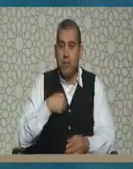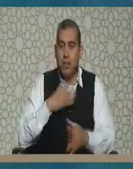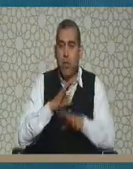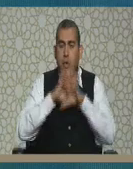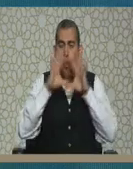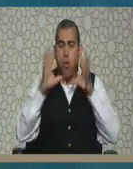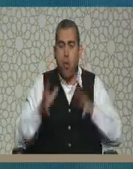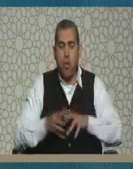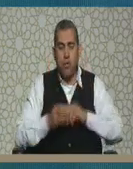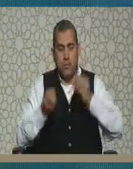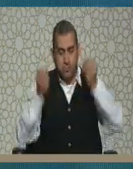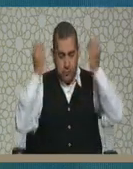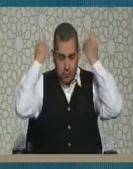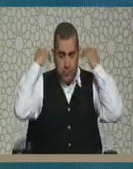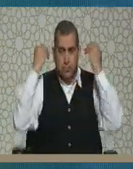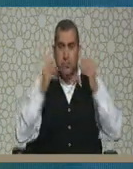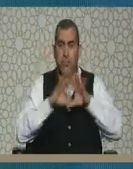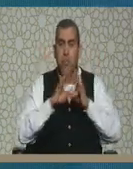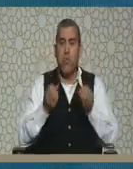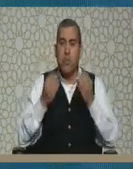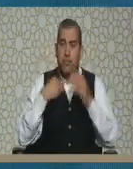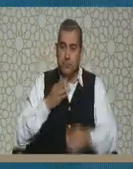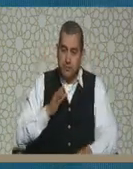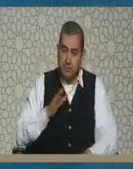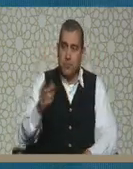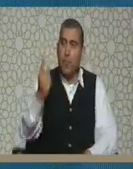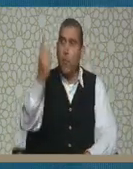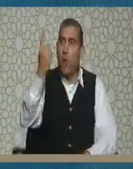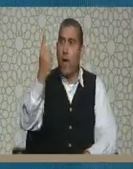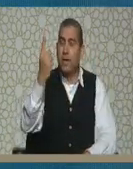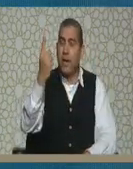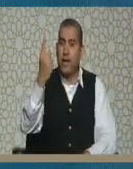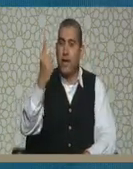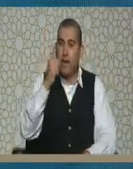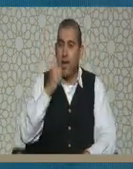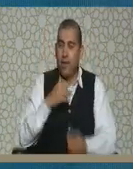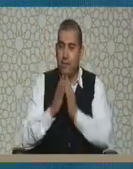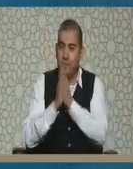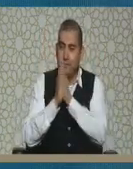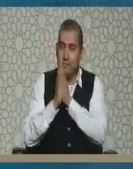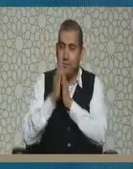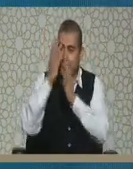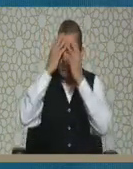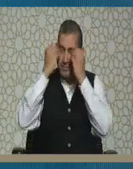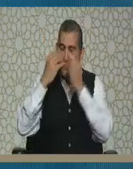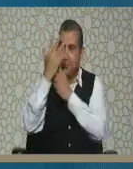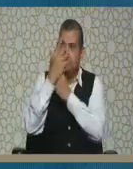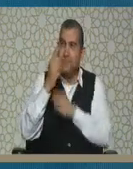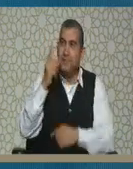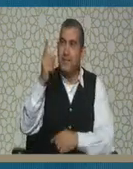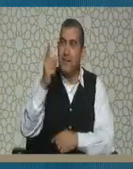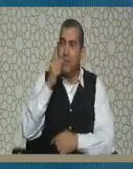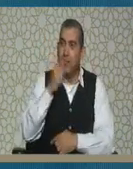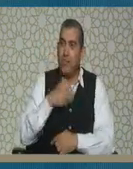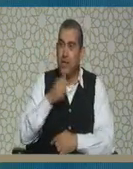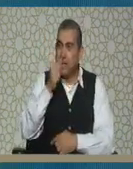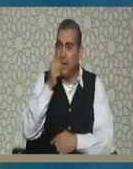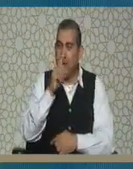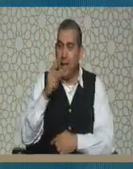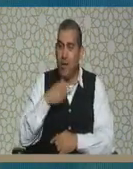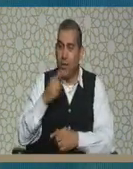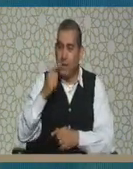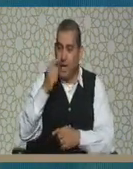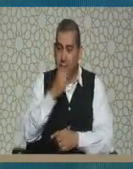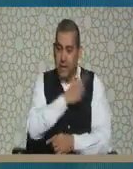شيء خلفي وجئتك وحدك ارجو رضاك فان كنت مسيئا ولا